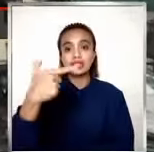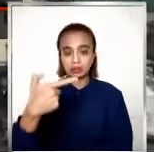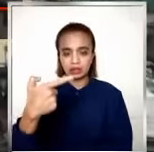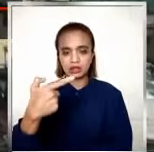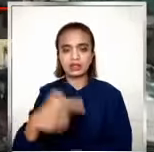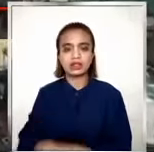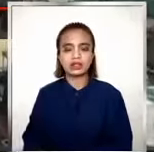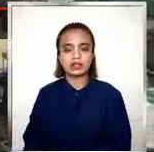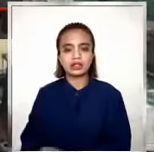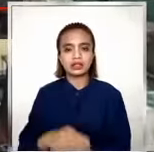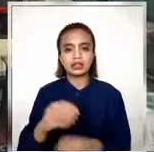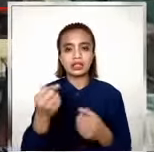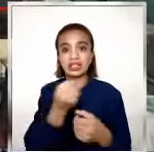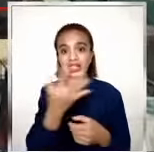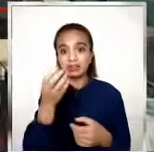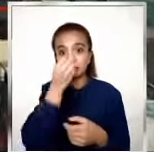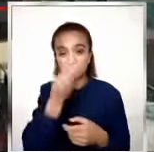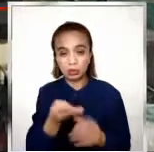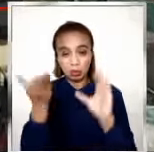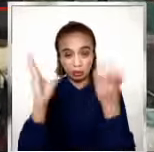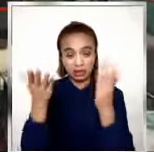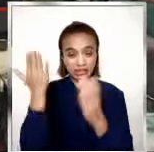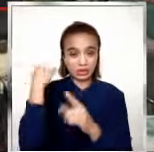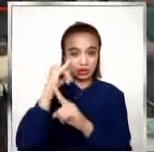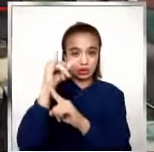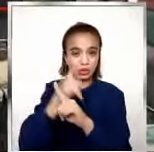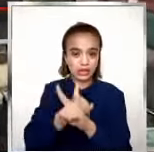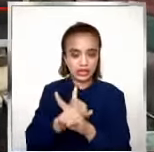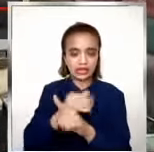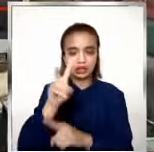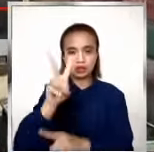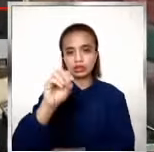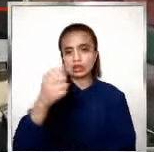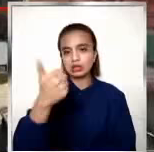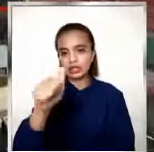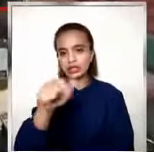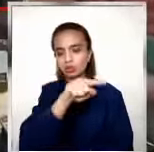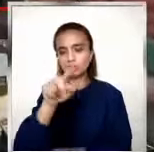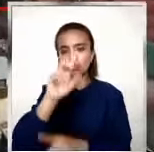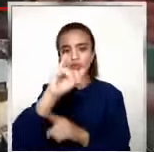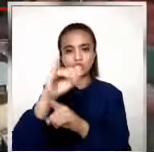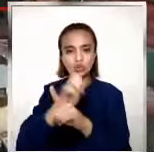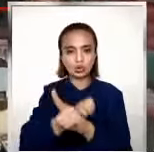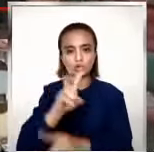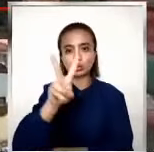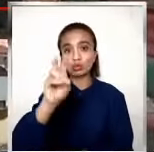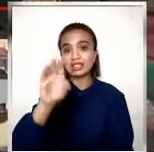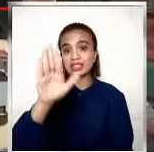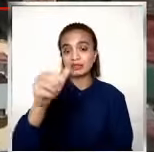225,752 na lang kung ikukumpara nung July 2010 to June 2015 na nasa